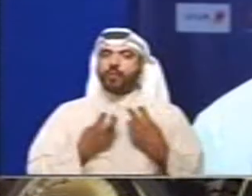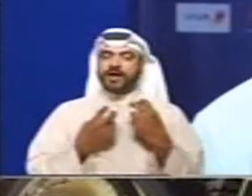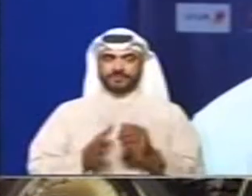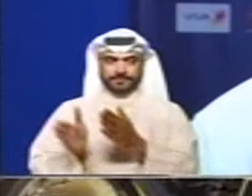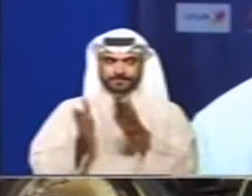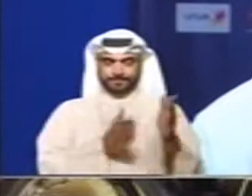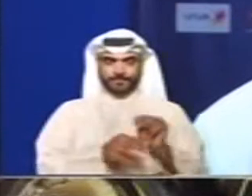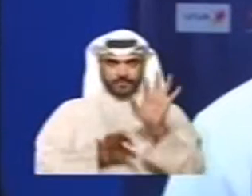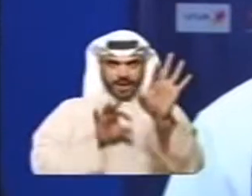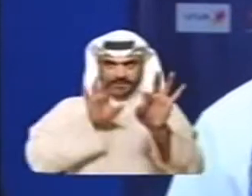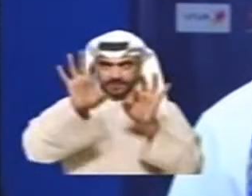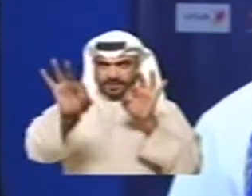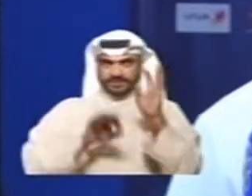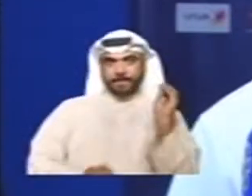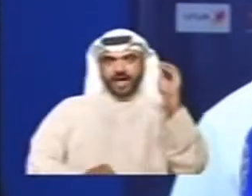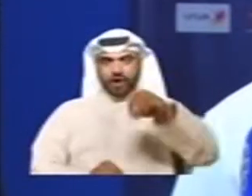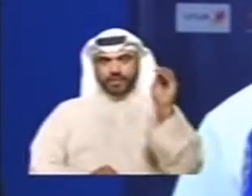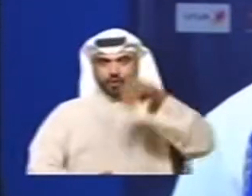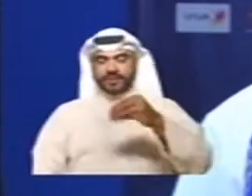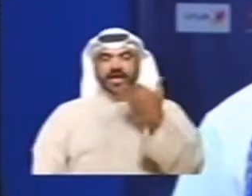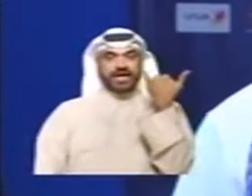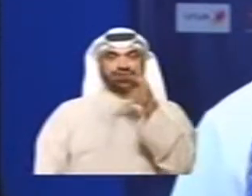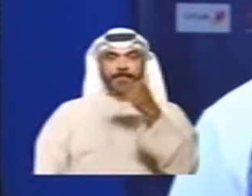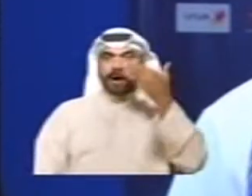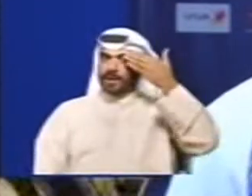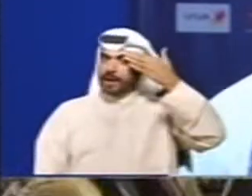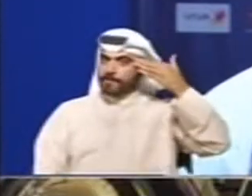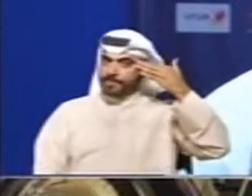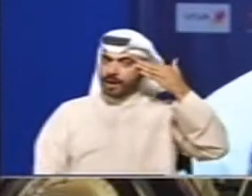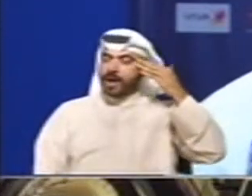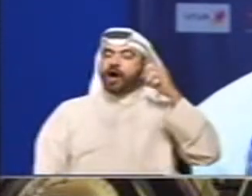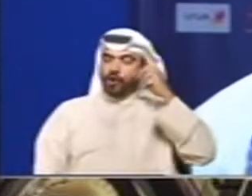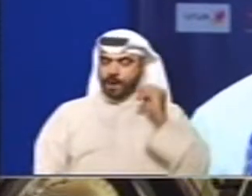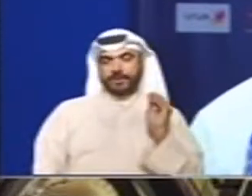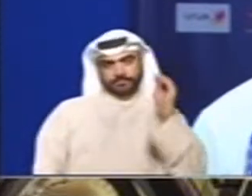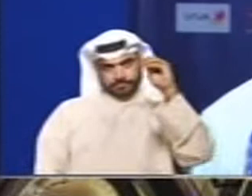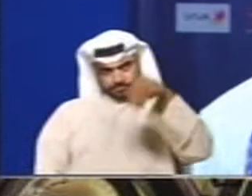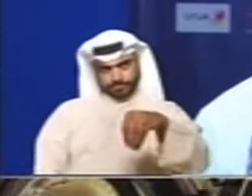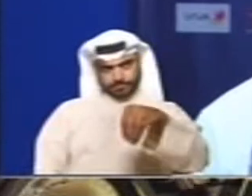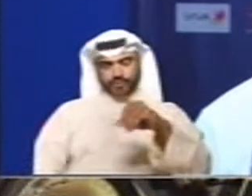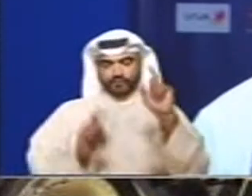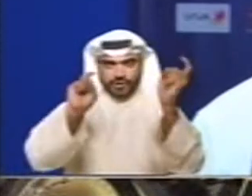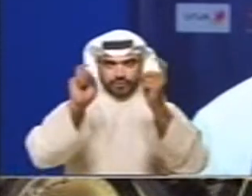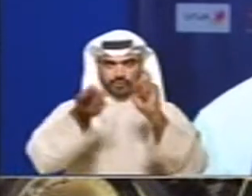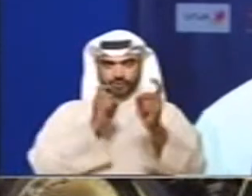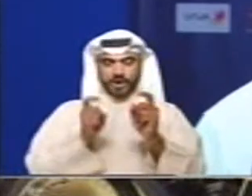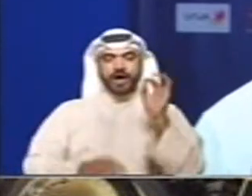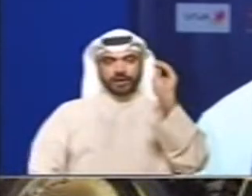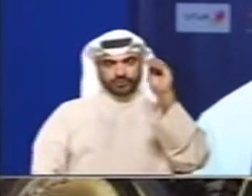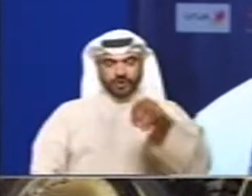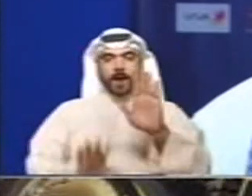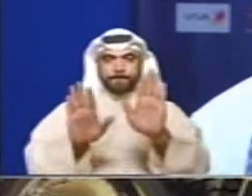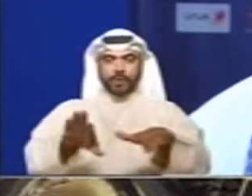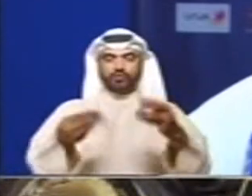كان الاختيار مزيج من الشباب والخبرة بحسب رأي المدرب. هناك وجوه تستحق برزت خلال الدوري، تستحق